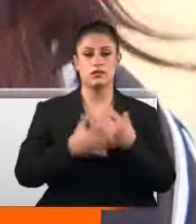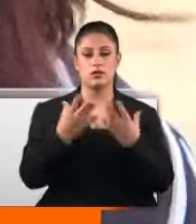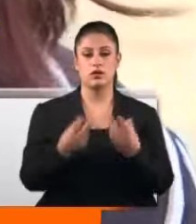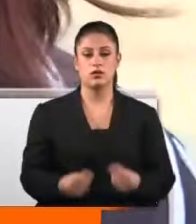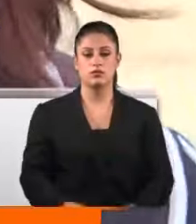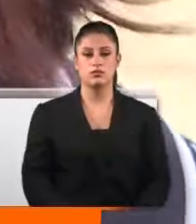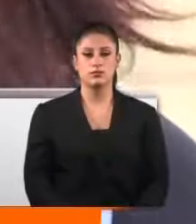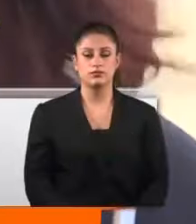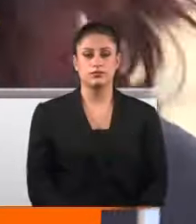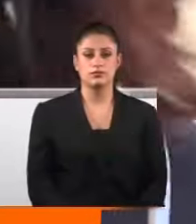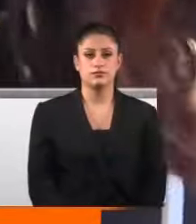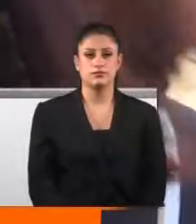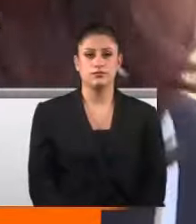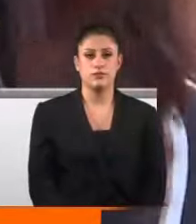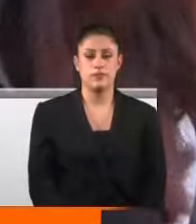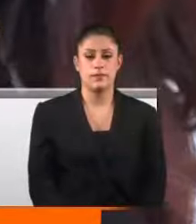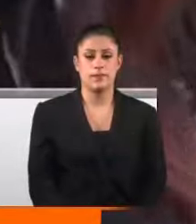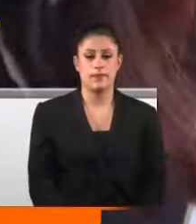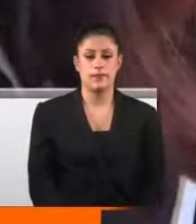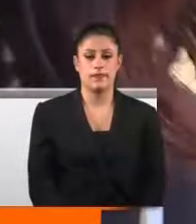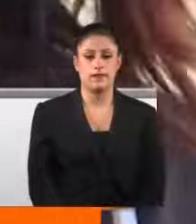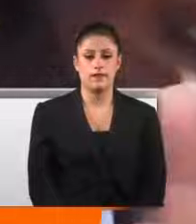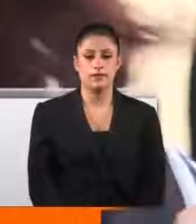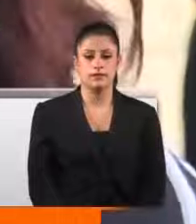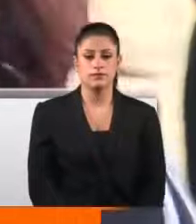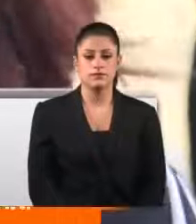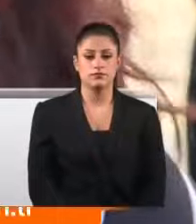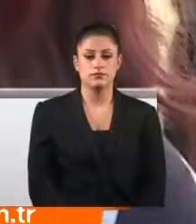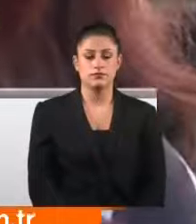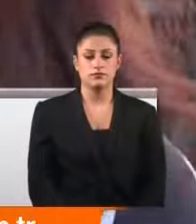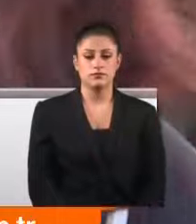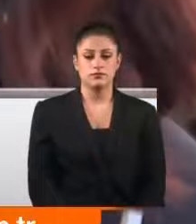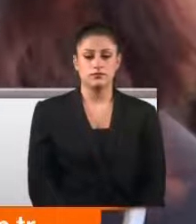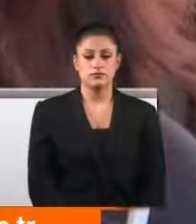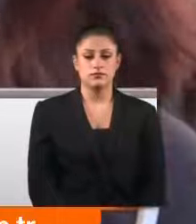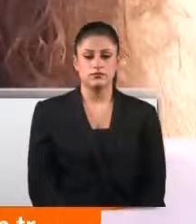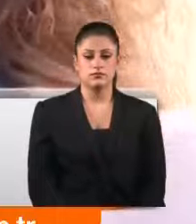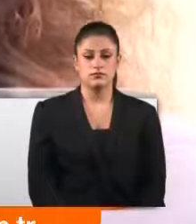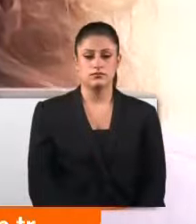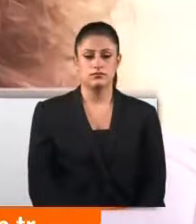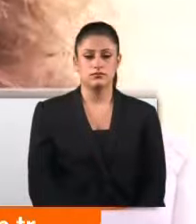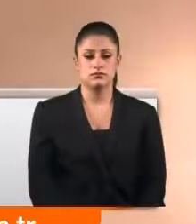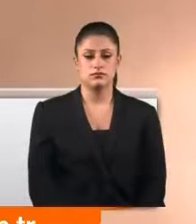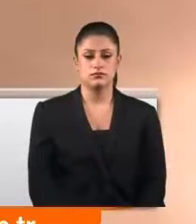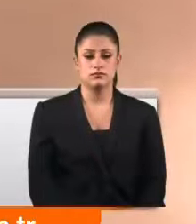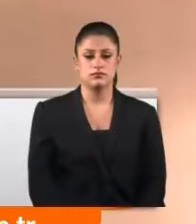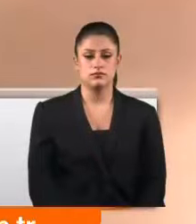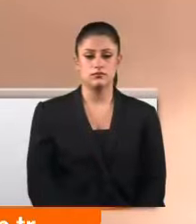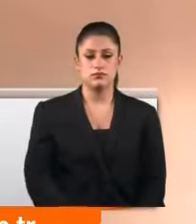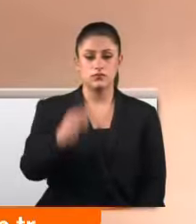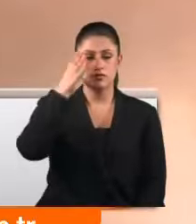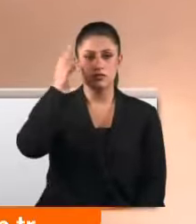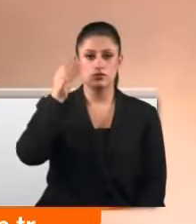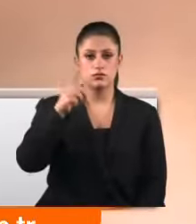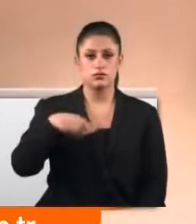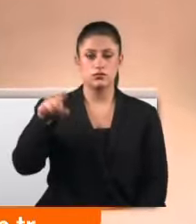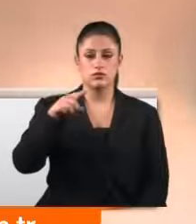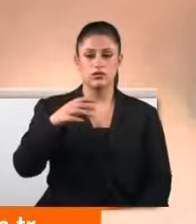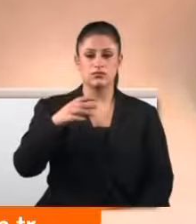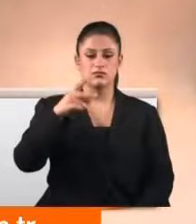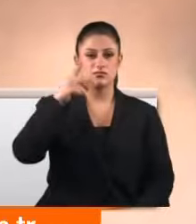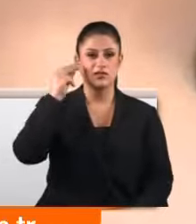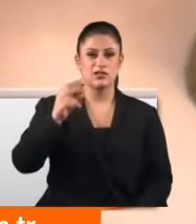ne dersiniz? Mükemmel. O kararın arkasındayım. Yaptırmasınlar. Bence çok güzel. Uzmanlarsa merdiven altı